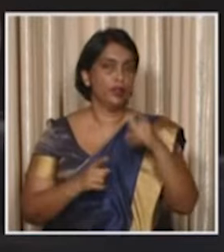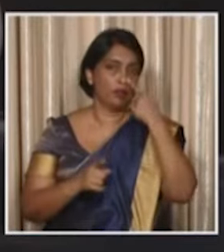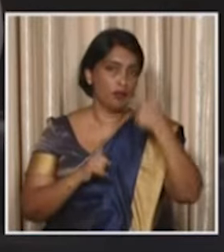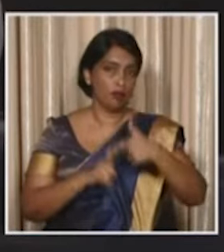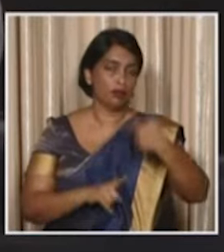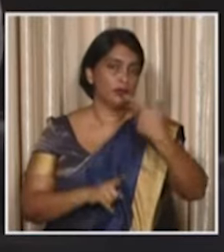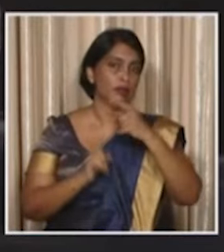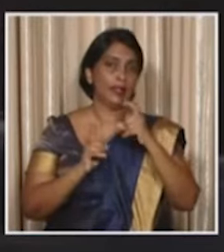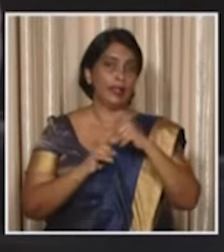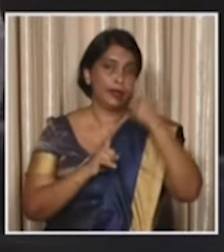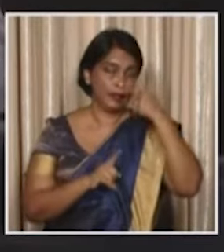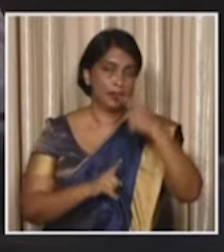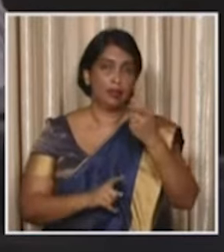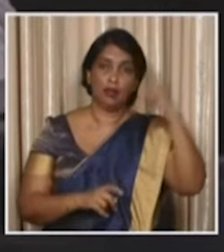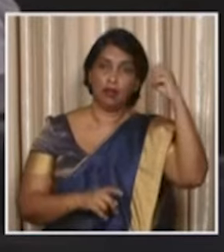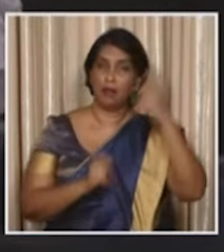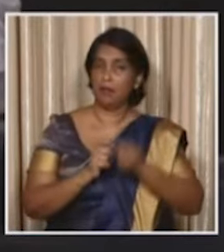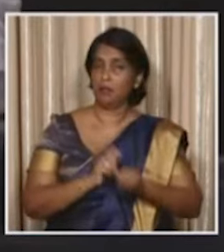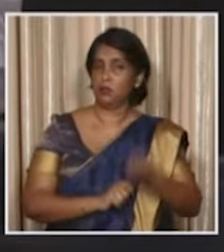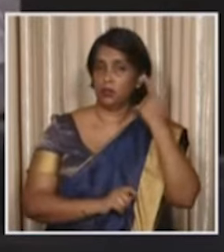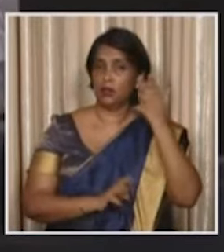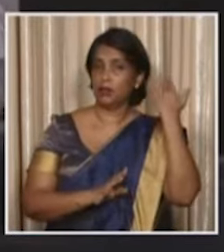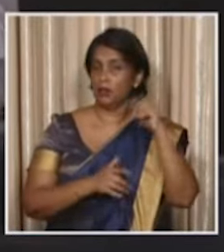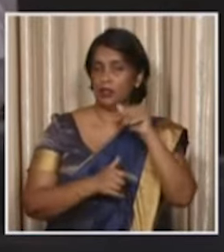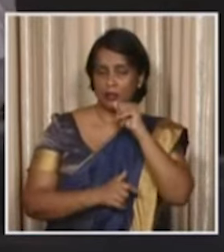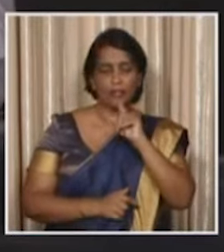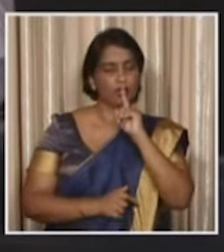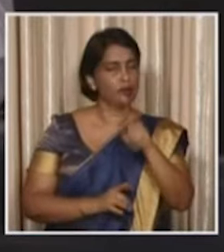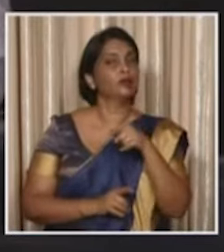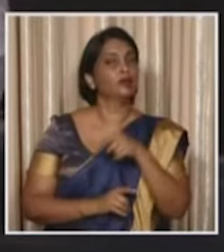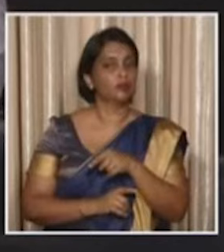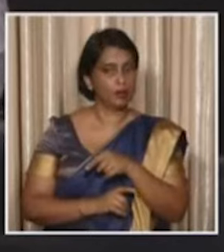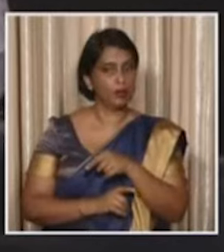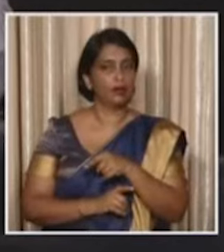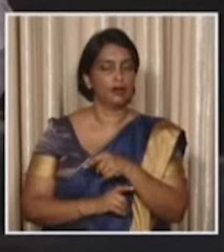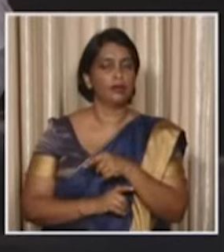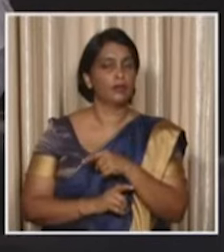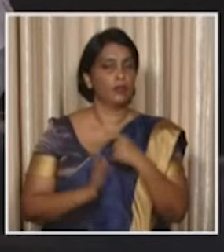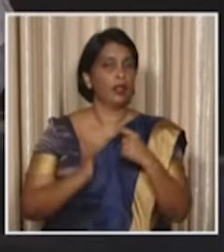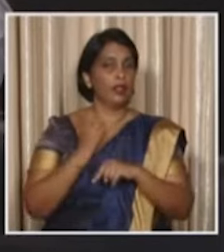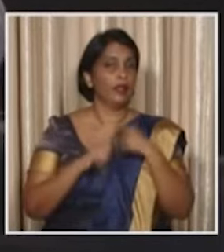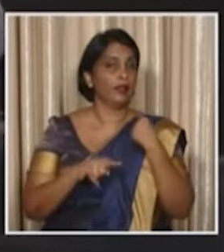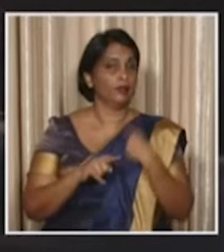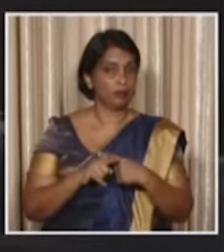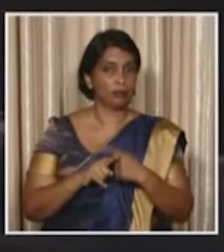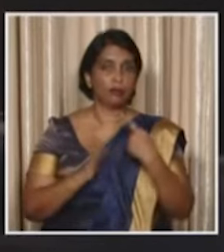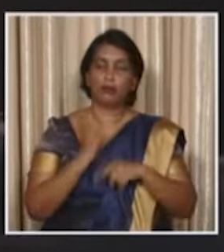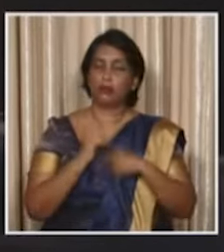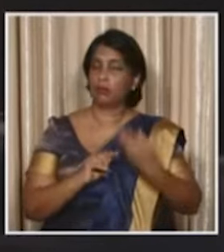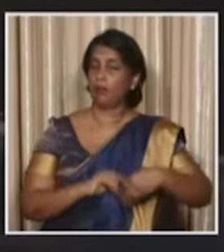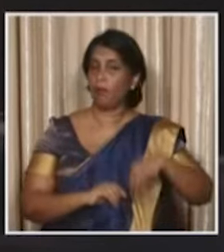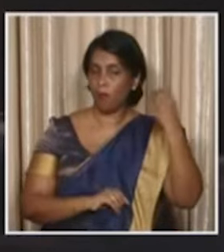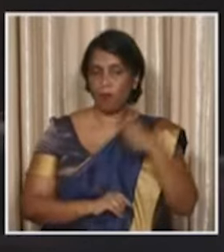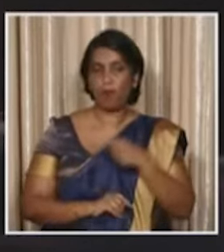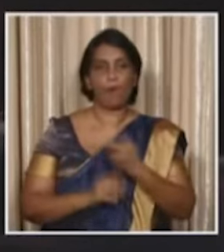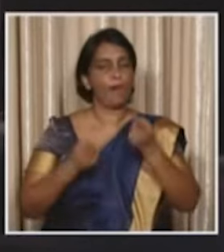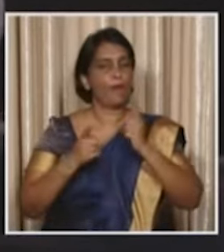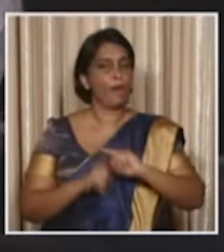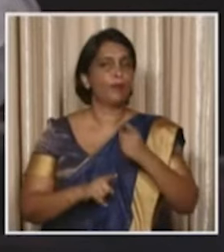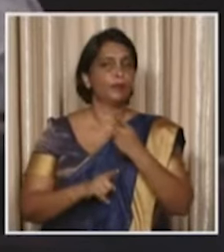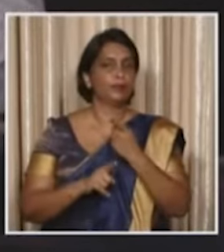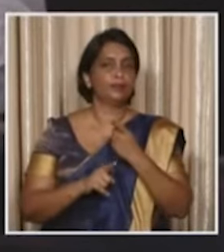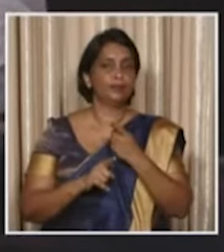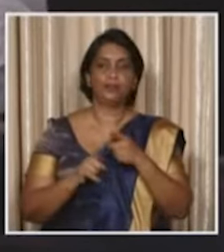ඩීසල් ලයිට් බිල වැඩි උනේ. එදා පැහැදිලිව කිව්වා ඉන්ක්‍රීස් ටැක්ස් කියලා, බදු වැඩි කරන්න කියලා. ඊළඟට කොස්ට් රිකවරි